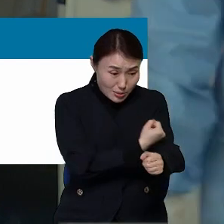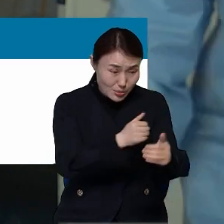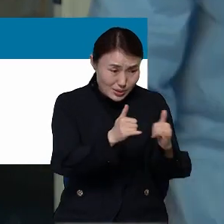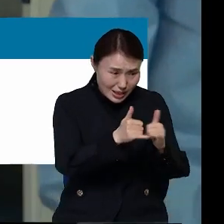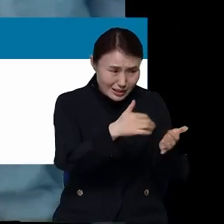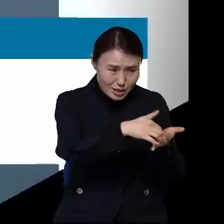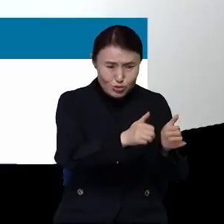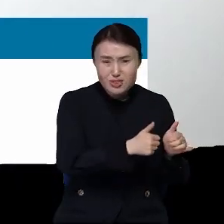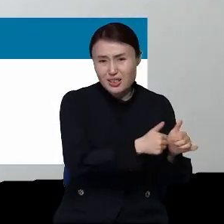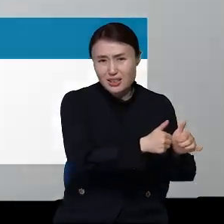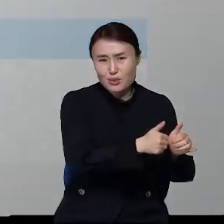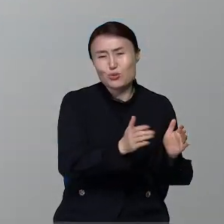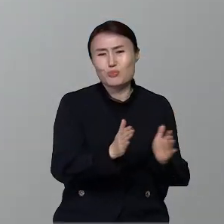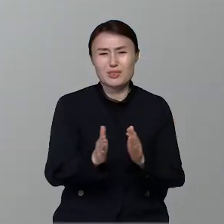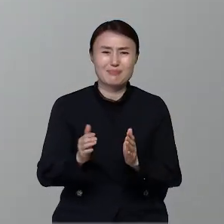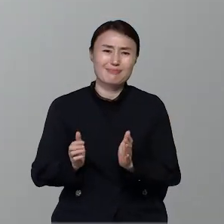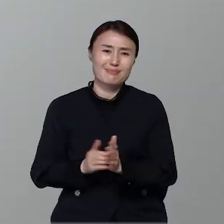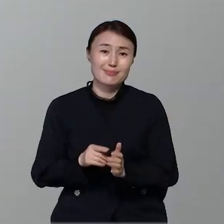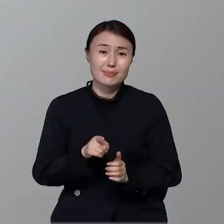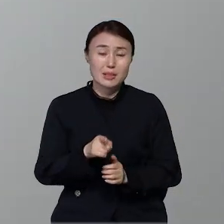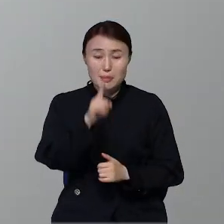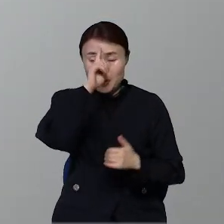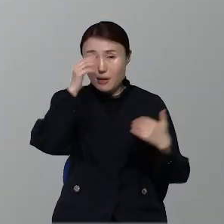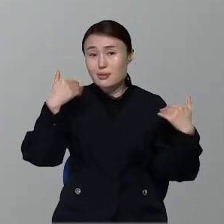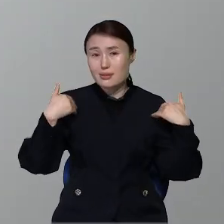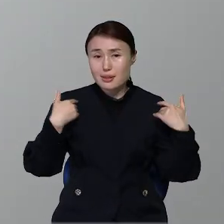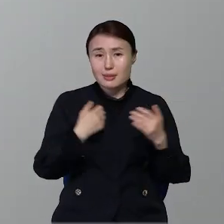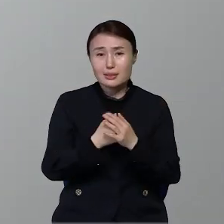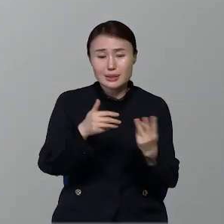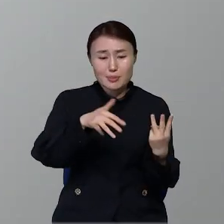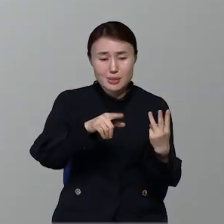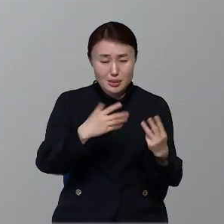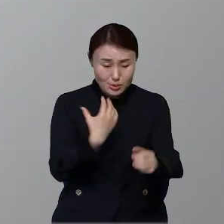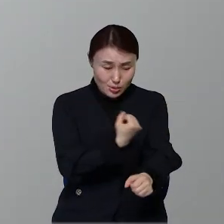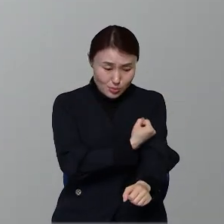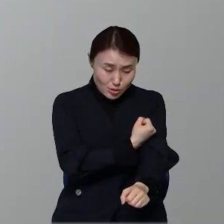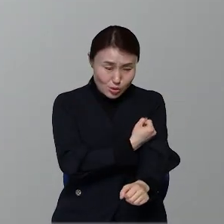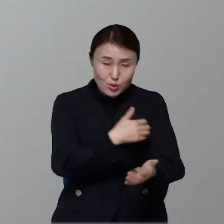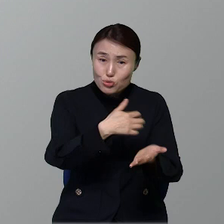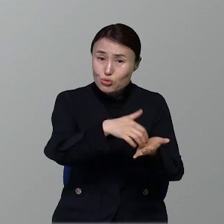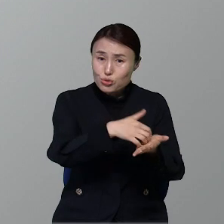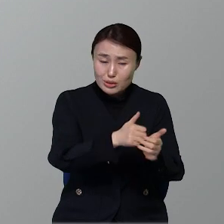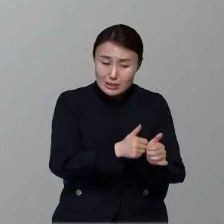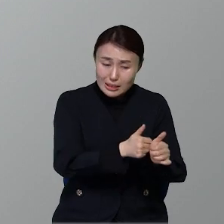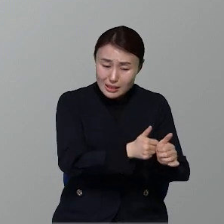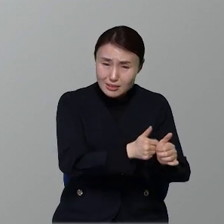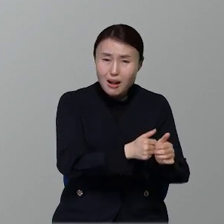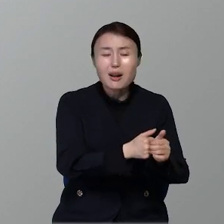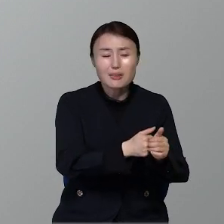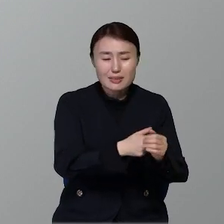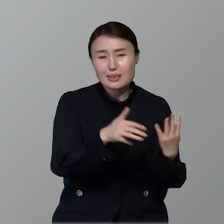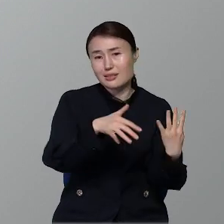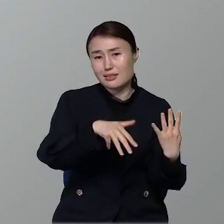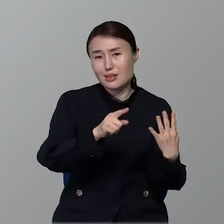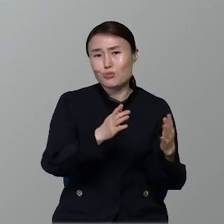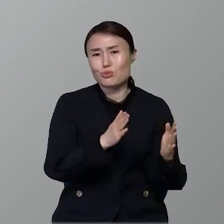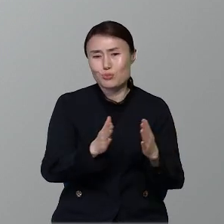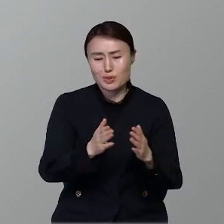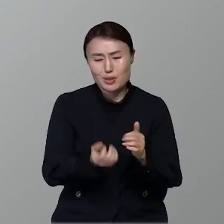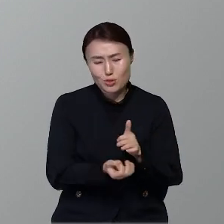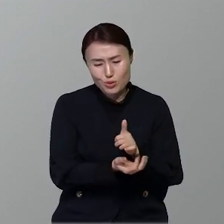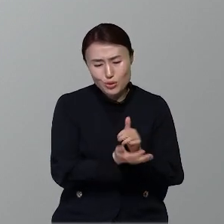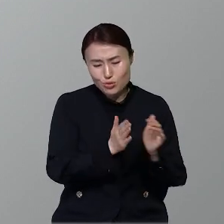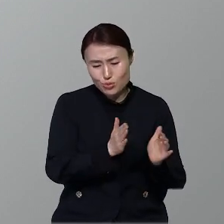지자체 줘버린 거예요. 질병관리청은 3차 접종 완료자 수를 바탕으로 일정 물량의 백신을 일괄